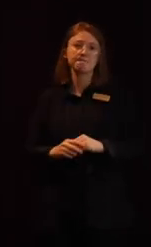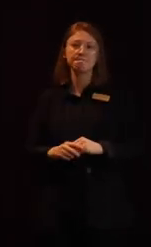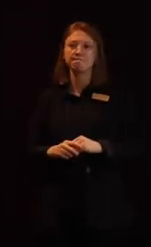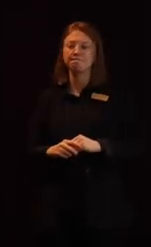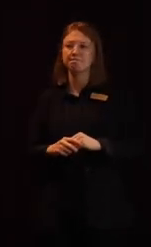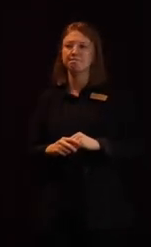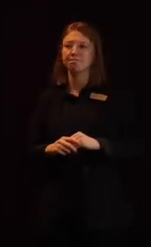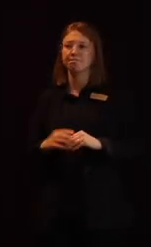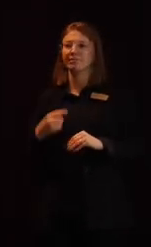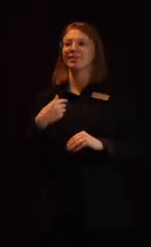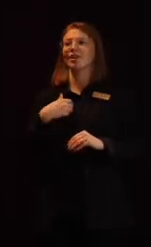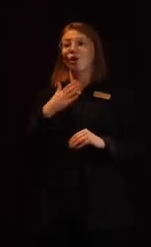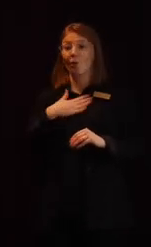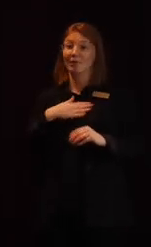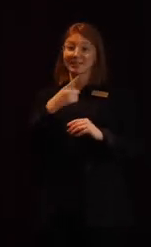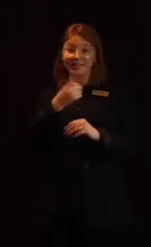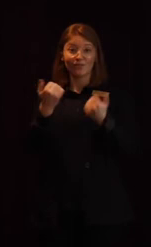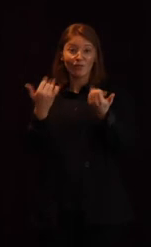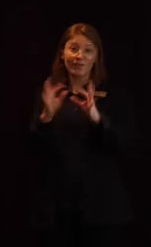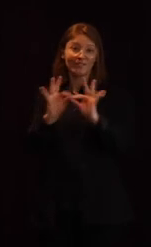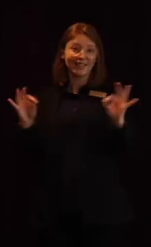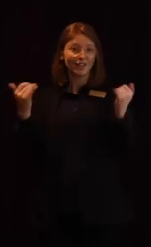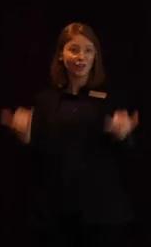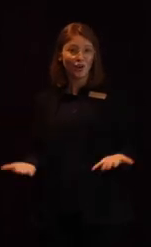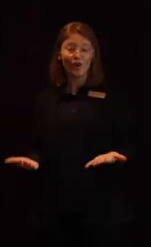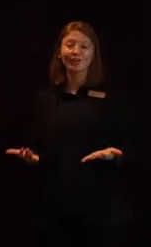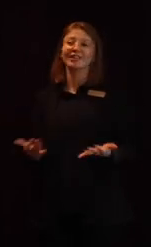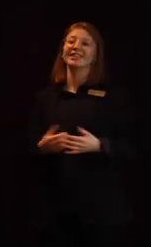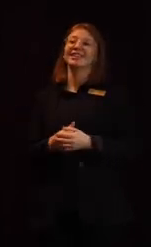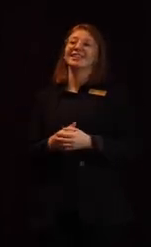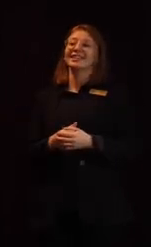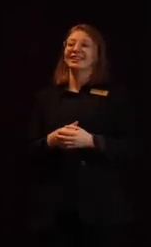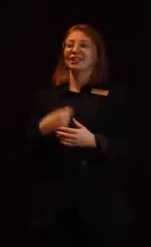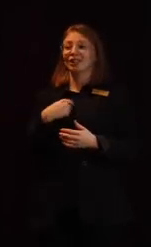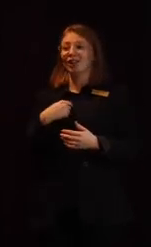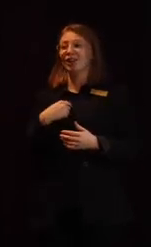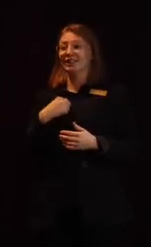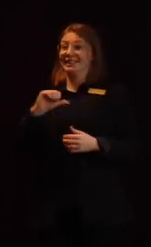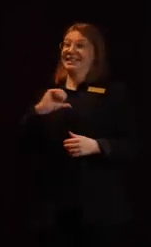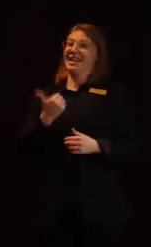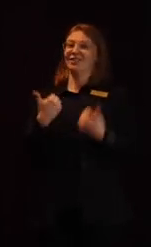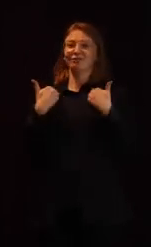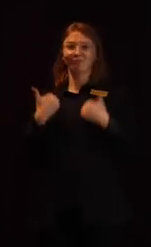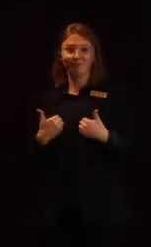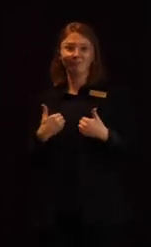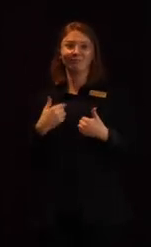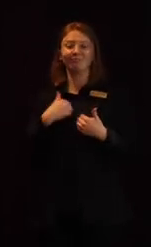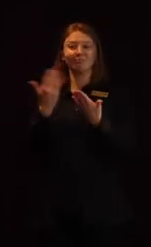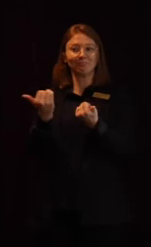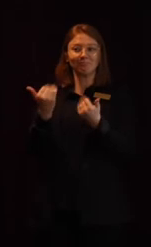Jag hoppas att det var en jättefin dag här idag och jag ser ju allra mest fram emot att få höra